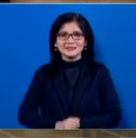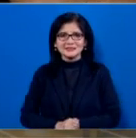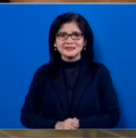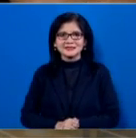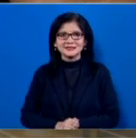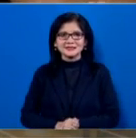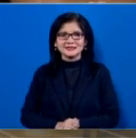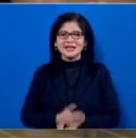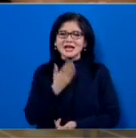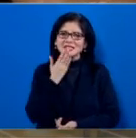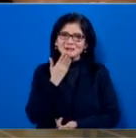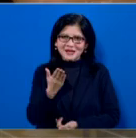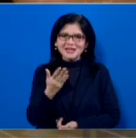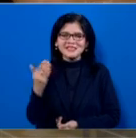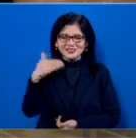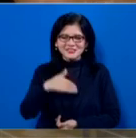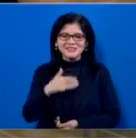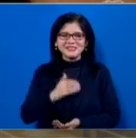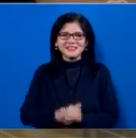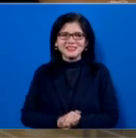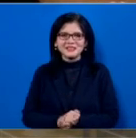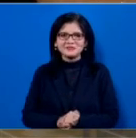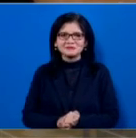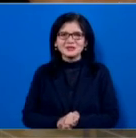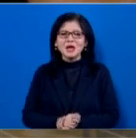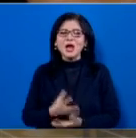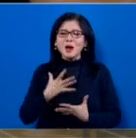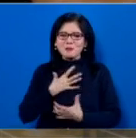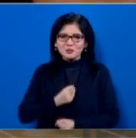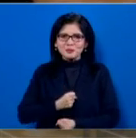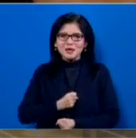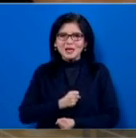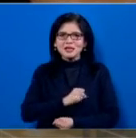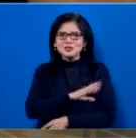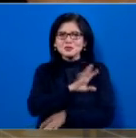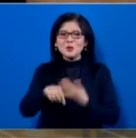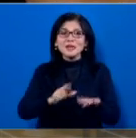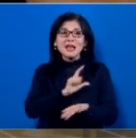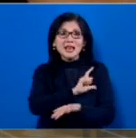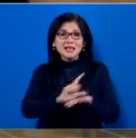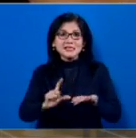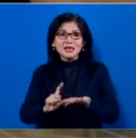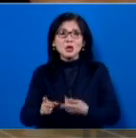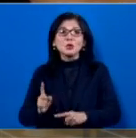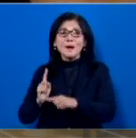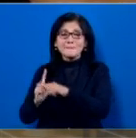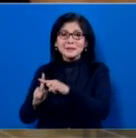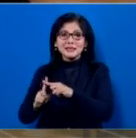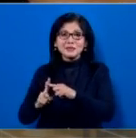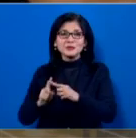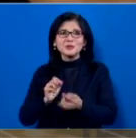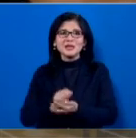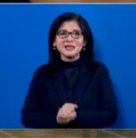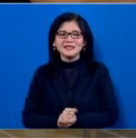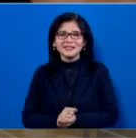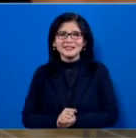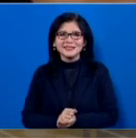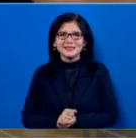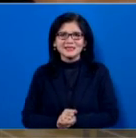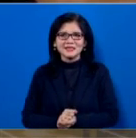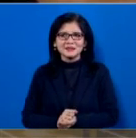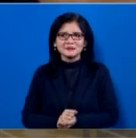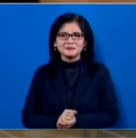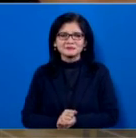sudah gabung bersama kami di Good Morning. Mudah-mudahan semuanya lancar lah ya untuk penghitungan, untuk tadi masyarakat yang narsis sama keponya benar-benar di jalan yang tepat